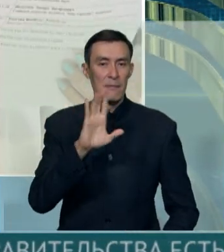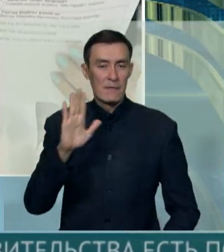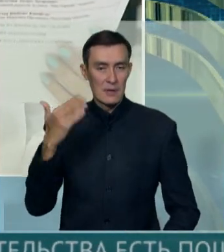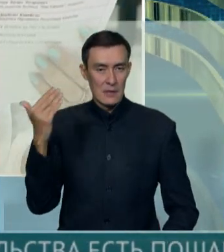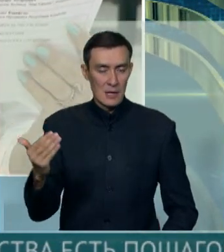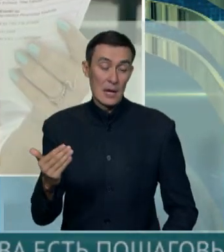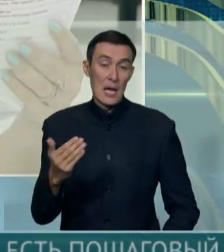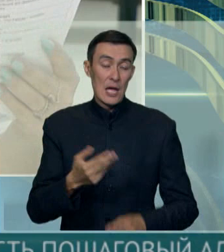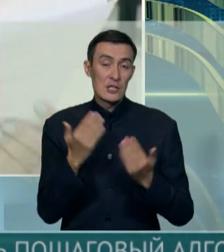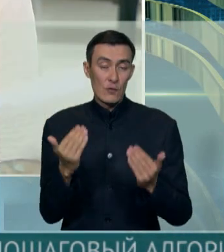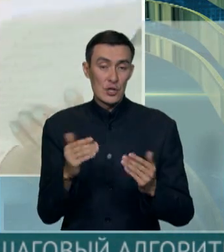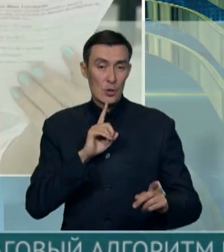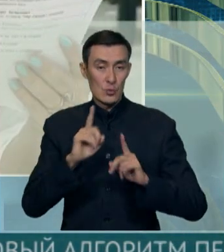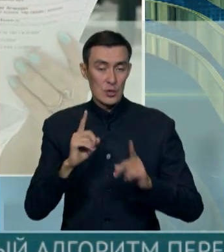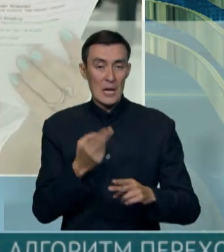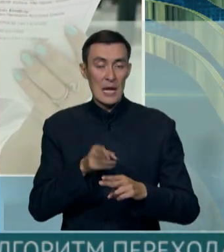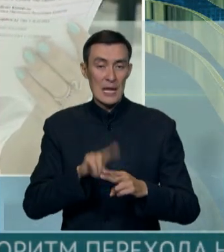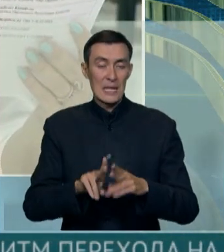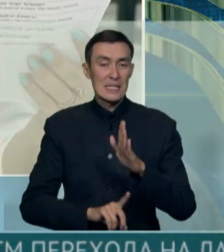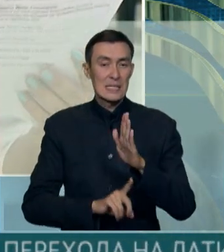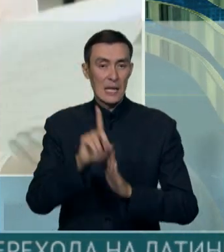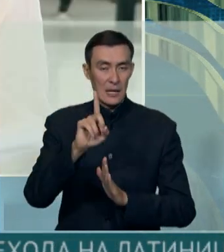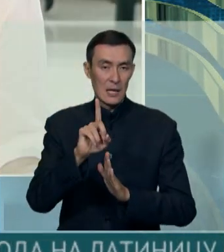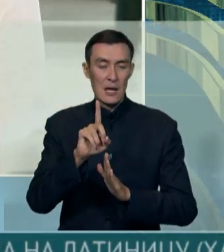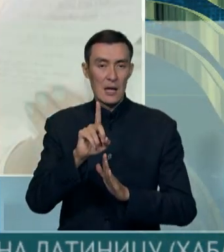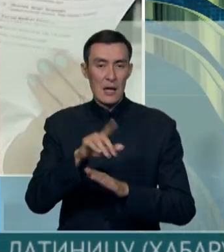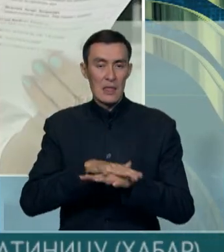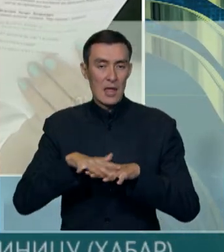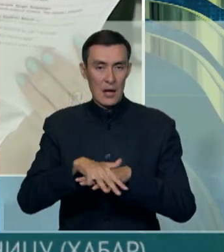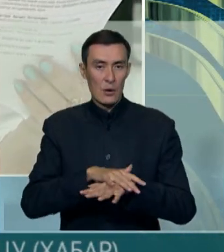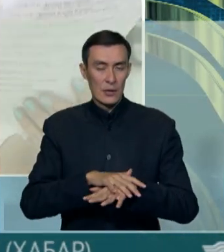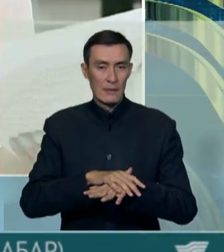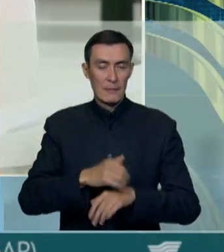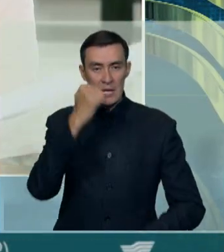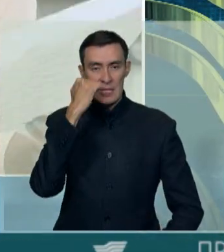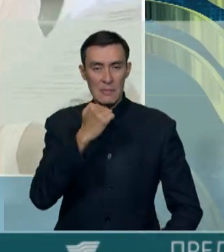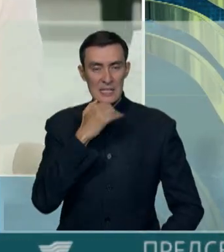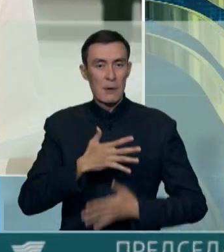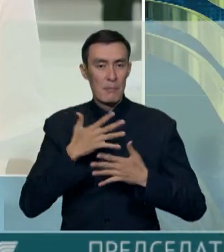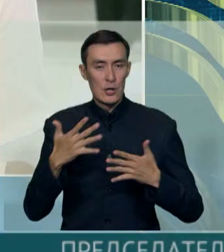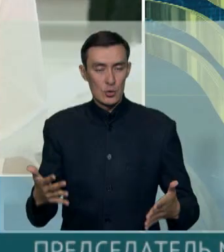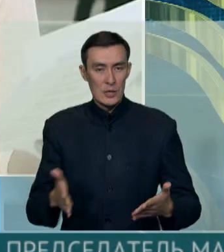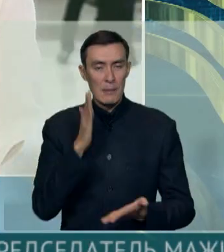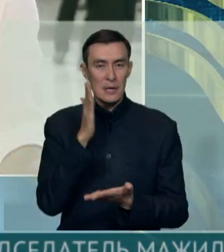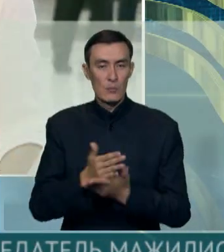сегодняшние слушания – это своеобразный старт всенародного обсуждения. Спасибо большое, реформы, Ирина. Напомню, на прямой связи со